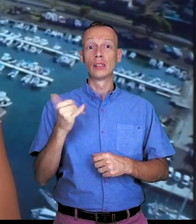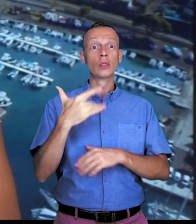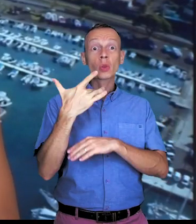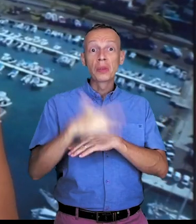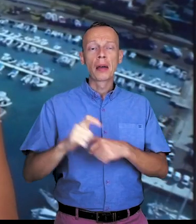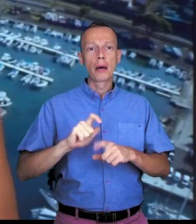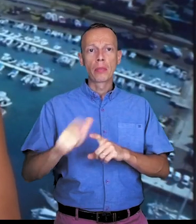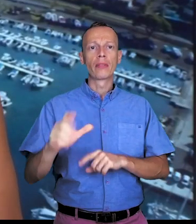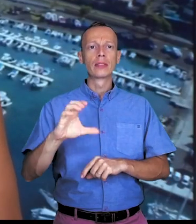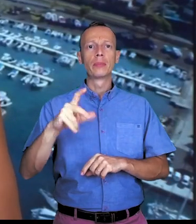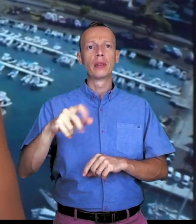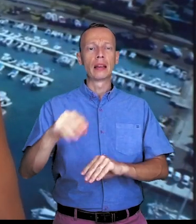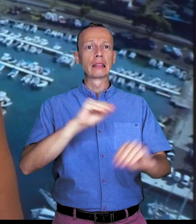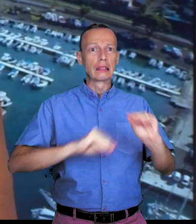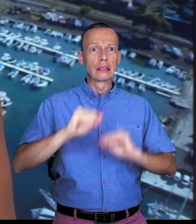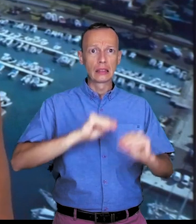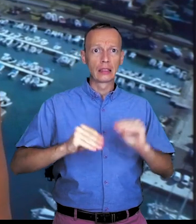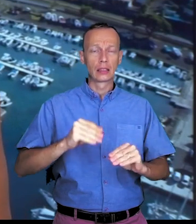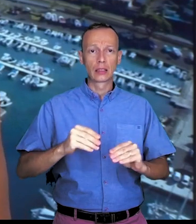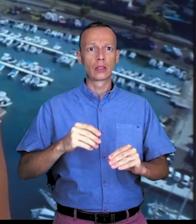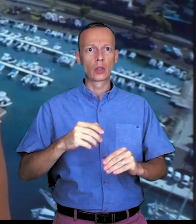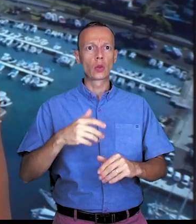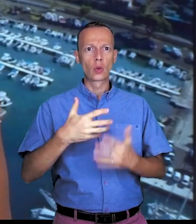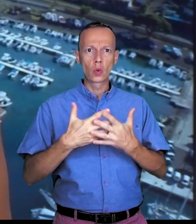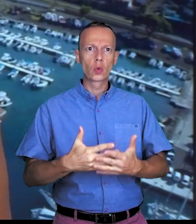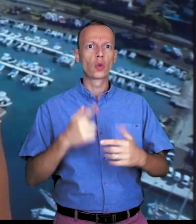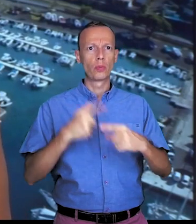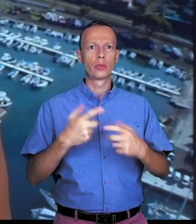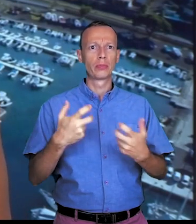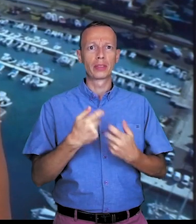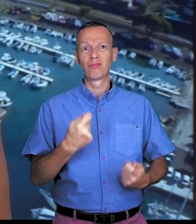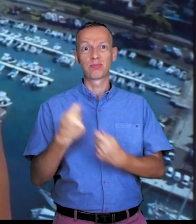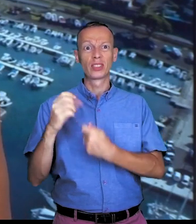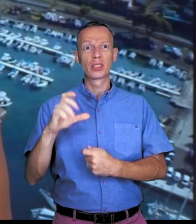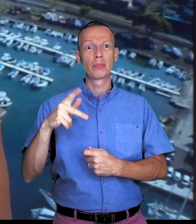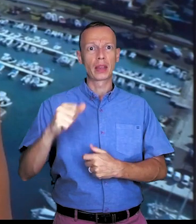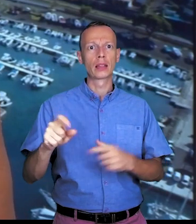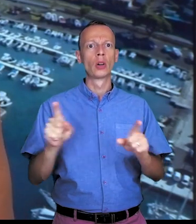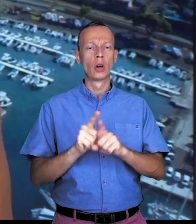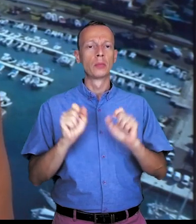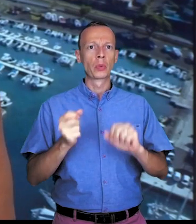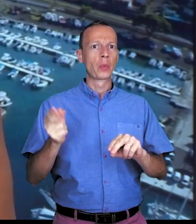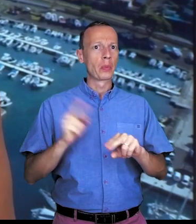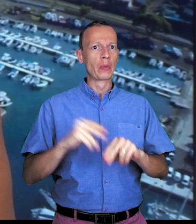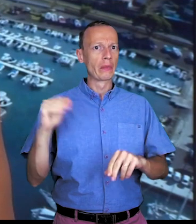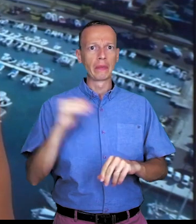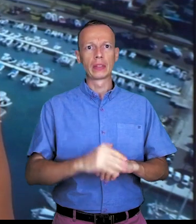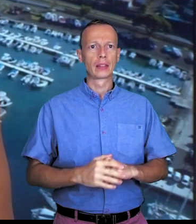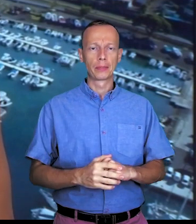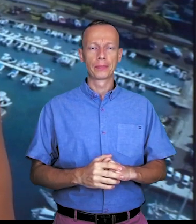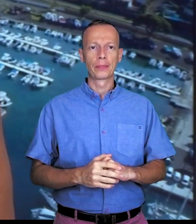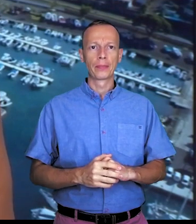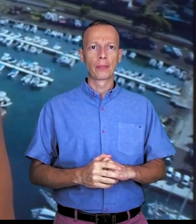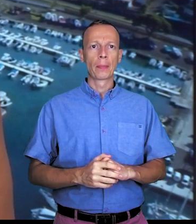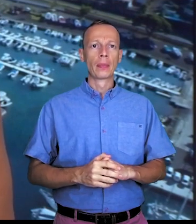d'éviter des traitements lourds, coûteux pour la CPS et un taux de mortalité trop élevé. On écoute ces réactions au micro de Lucille Guichetirao